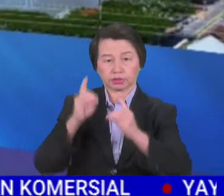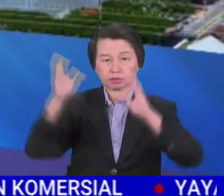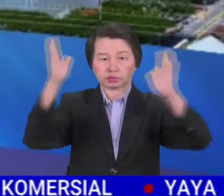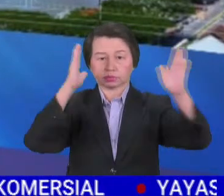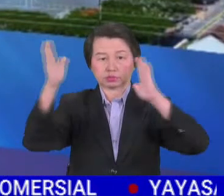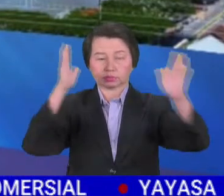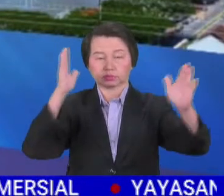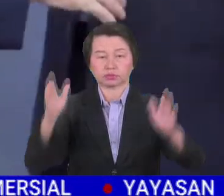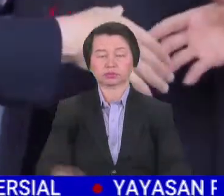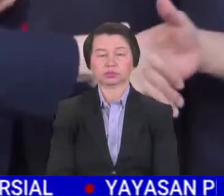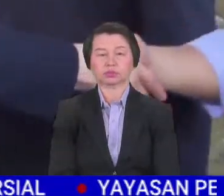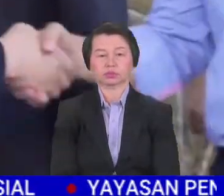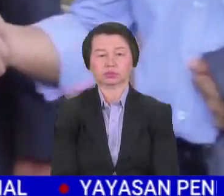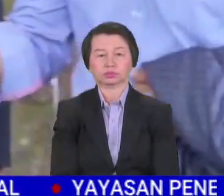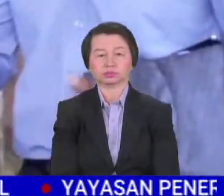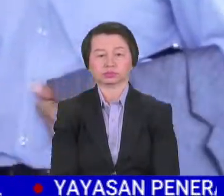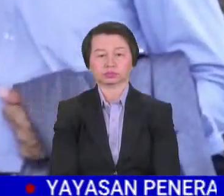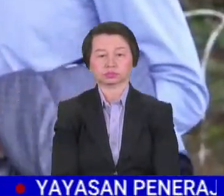Malaysia.